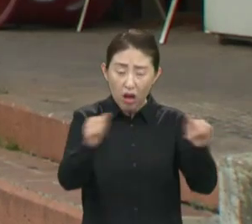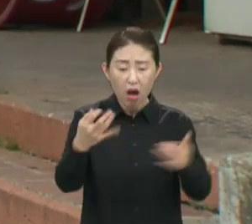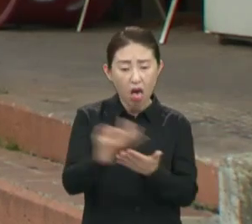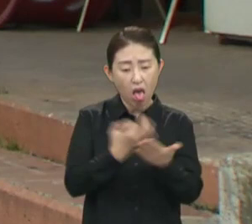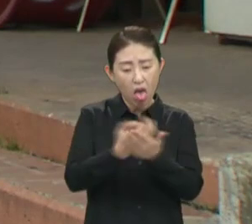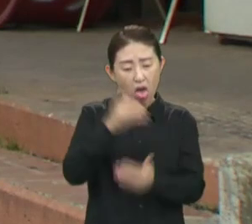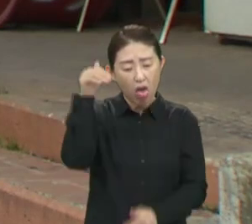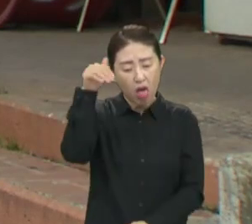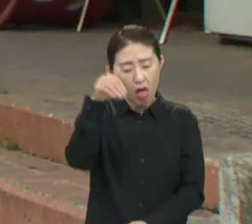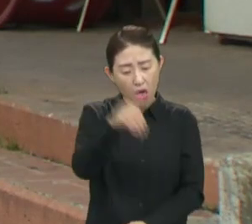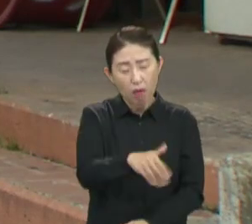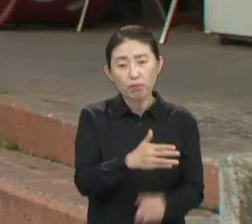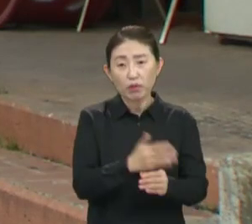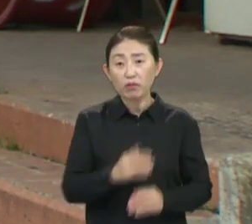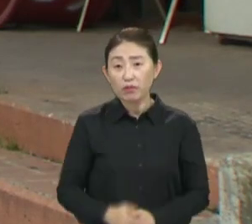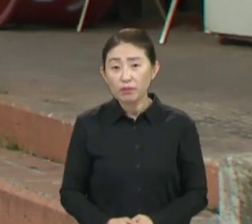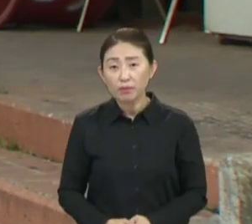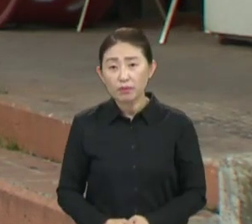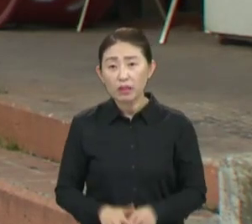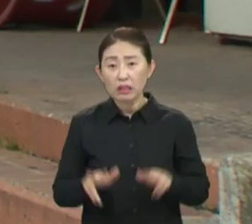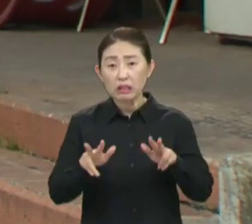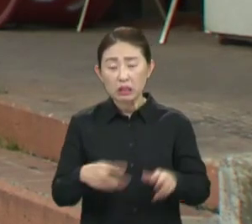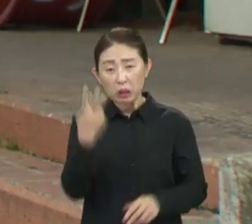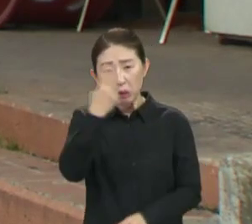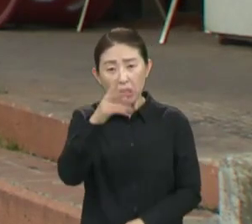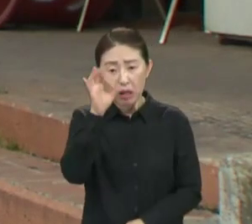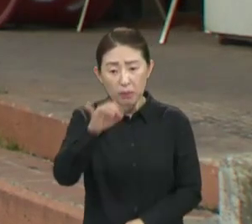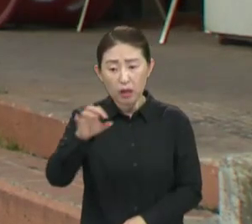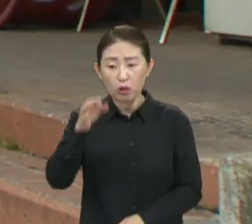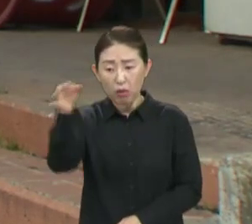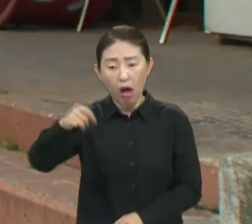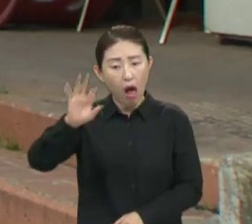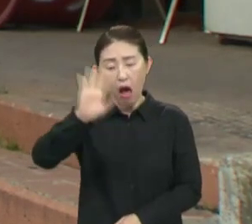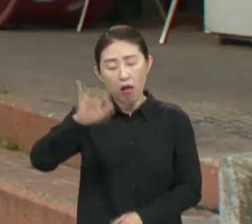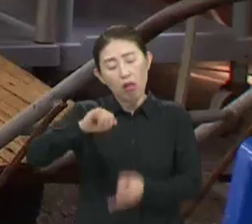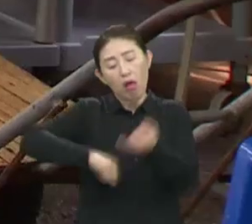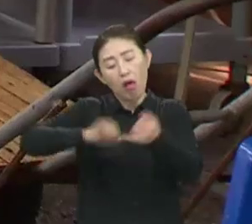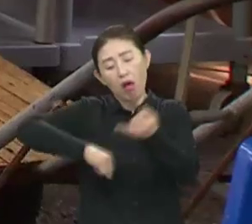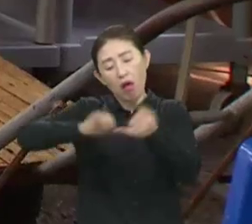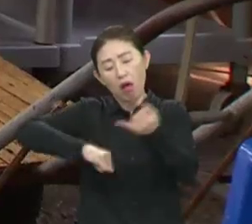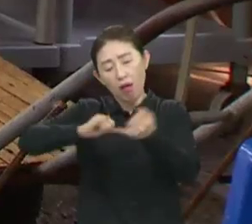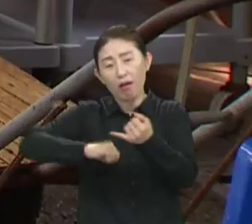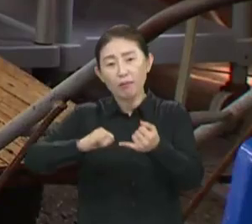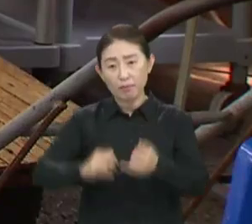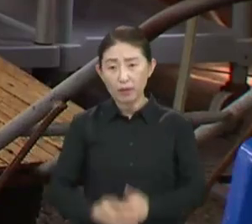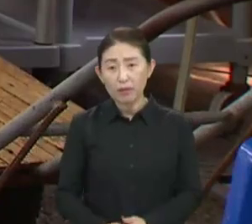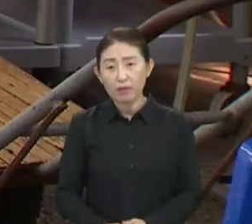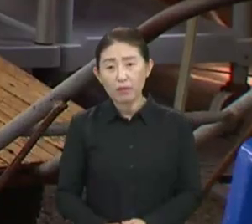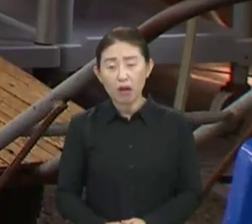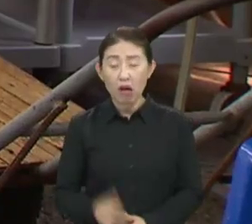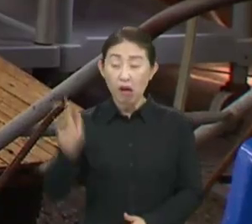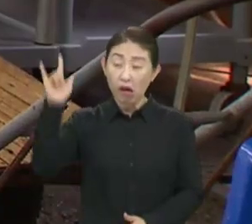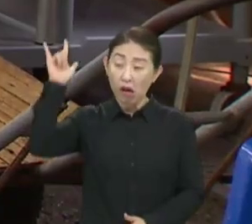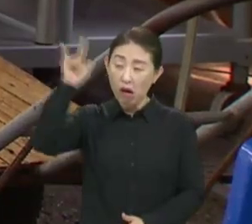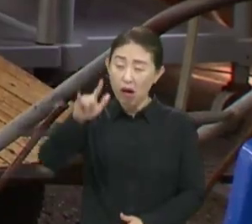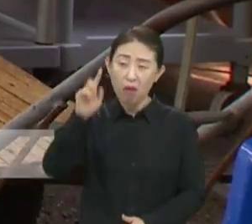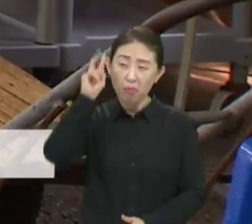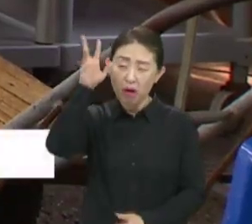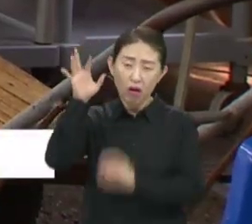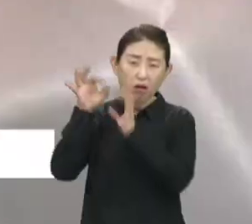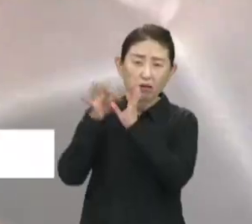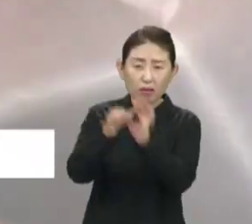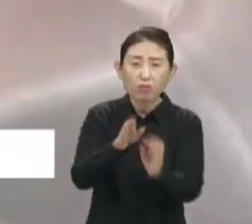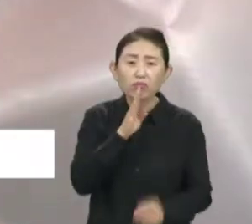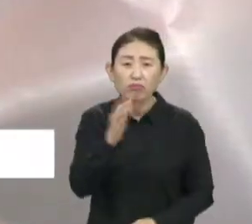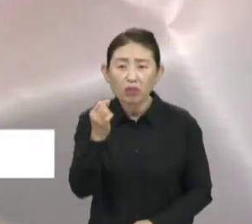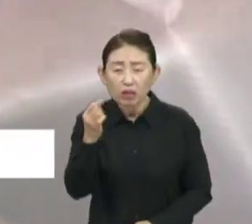상황입니다. 일부 지역에서는 관리비 체납 사태까지 벌어지고 있습니다. 당분간 폭염이 계속될 거란 전망이 나오는